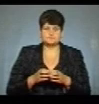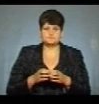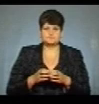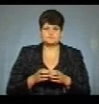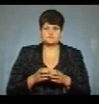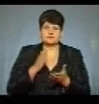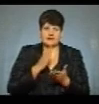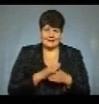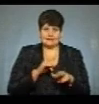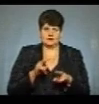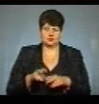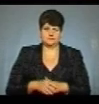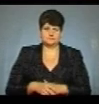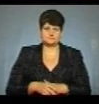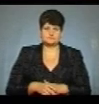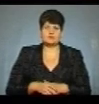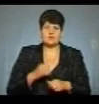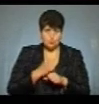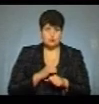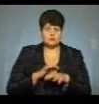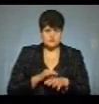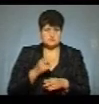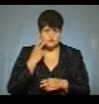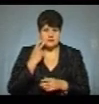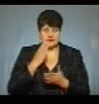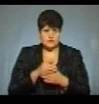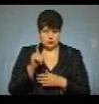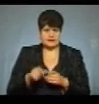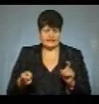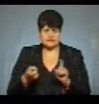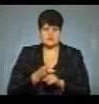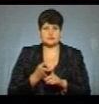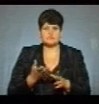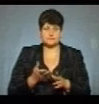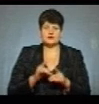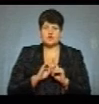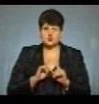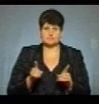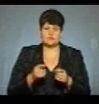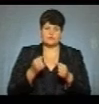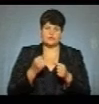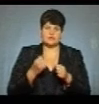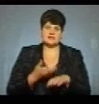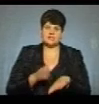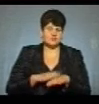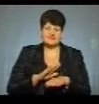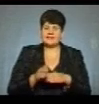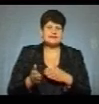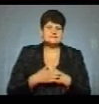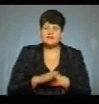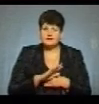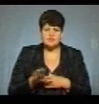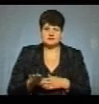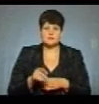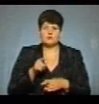є на контролі Національної поліції України, і вони особливо тяжкі, вони не закриваються, вони по них